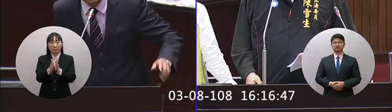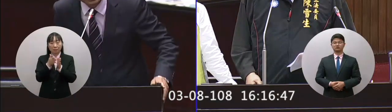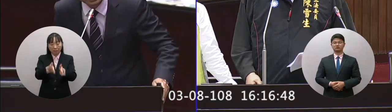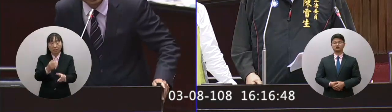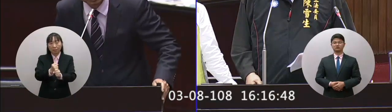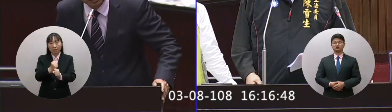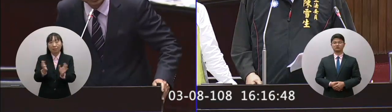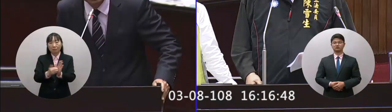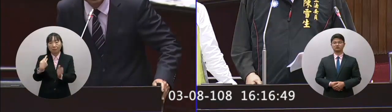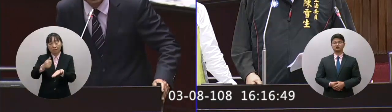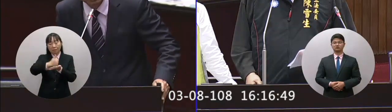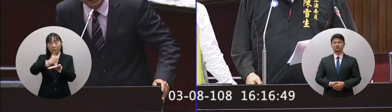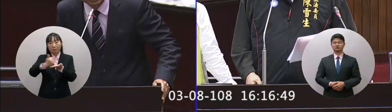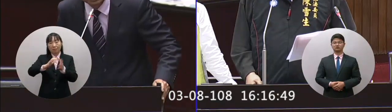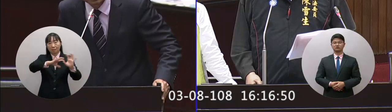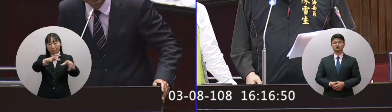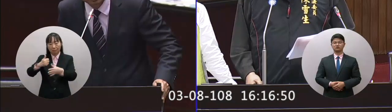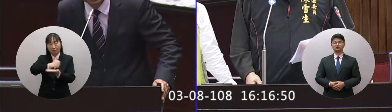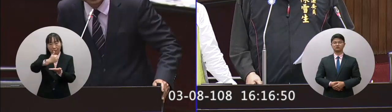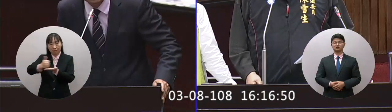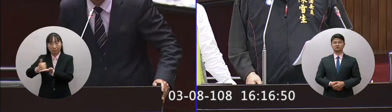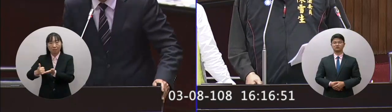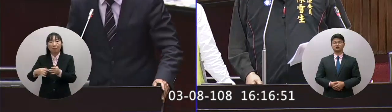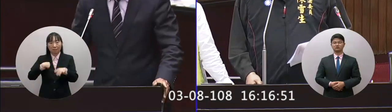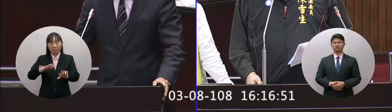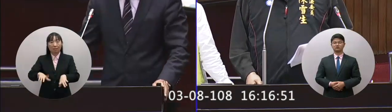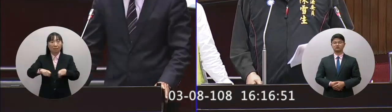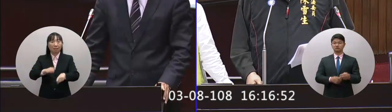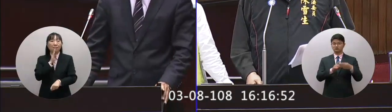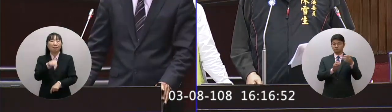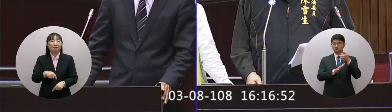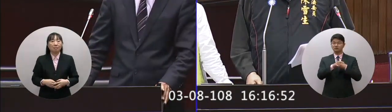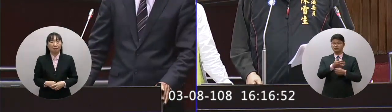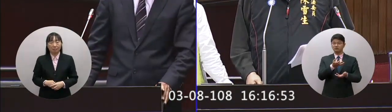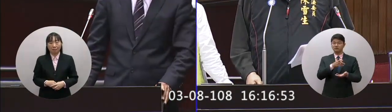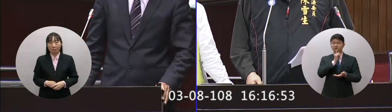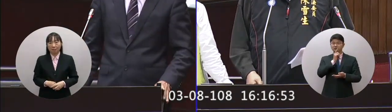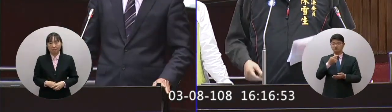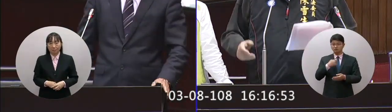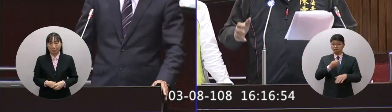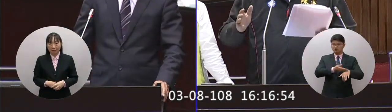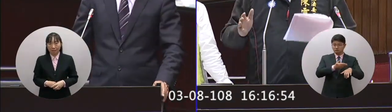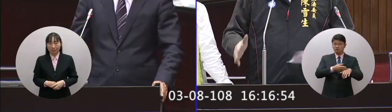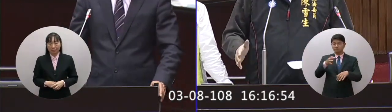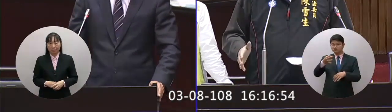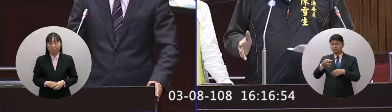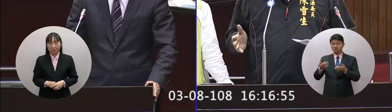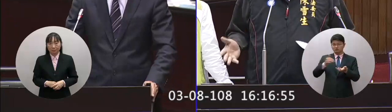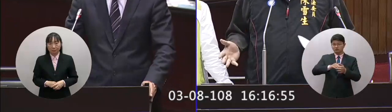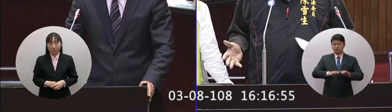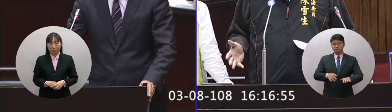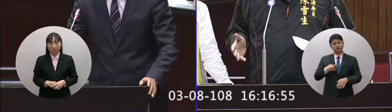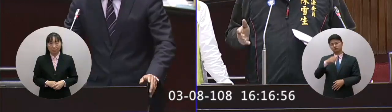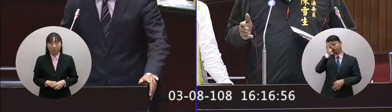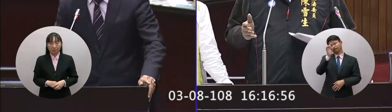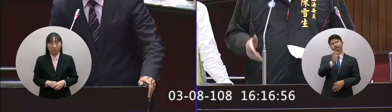后，可以行销到全球。那我想，这是我目前的政策。 主委，您所讲的，我们的技术、我们的资金，到目前我没有